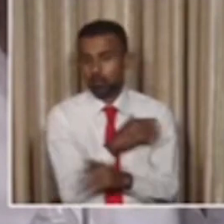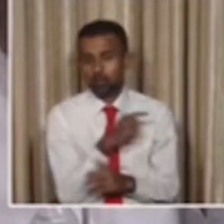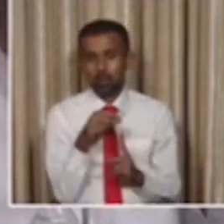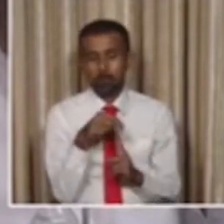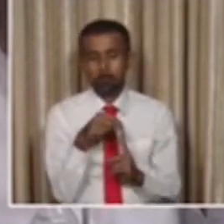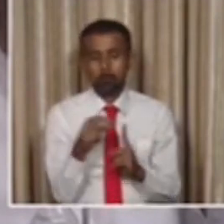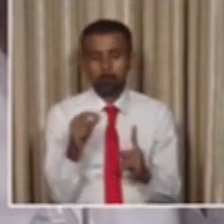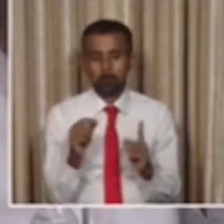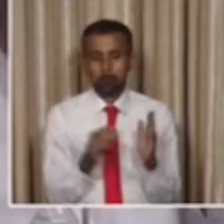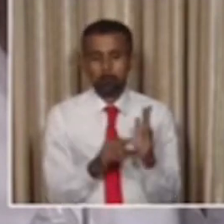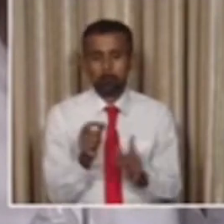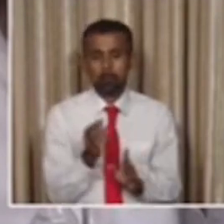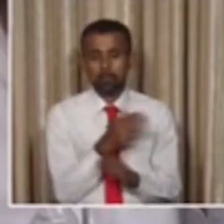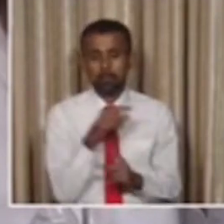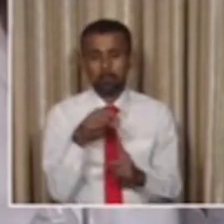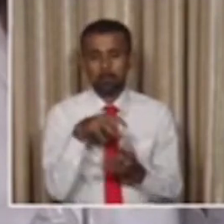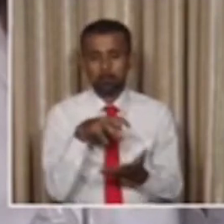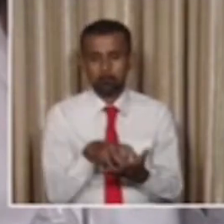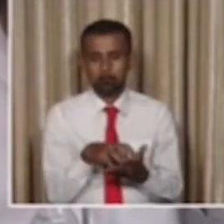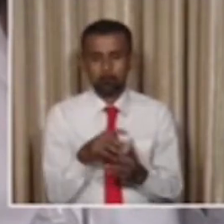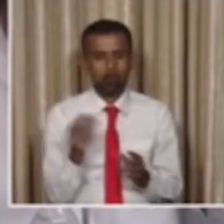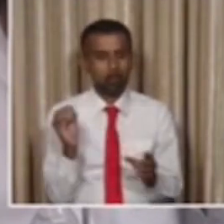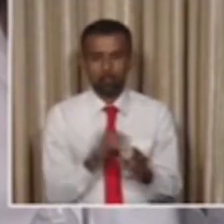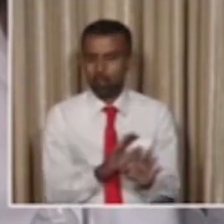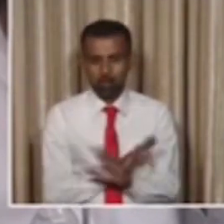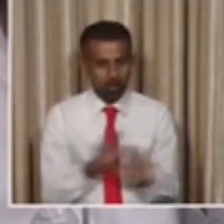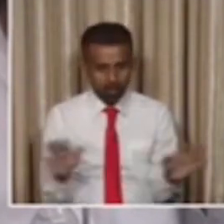සභා මන්ත්‍රීවරු හිටපු පළාත් සභා මන්ත්‍රීවරු පත් කරන්නේ නැහැ කියලා?